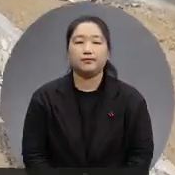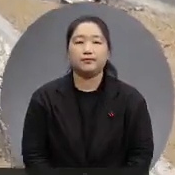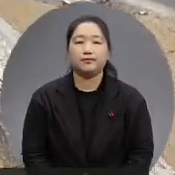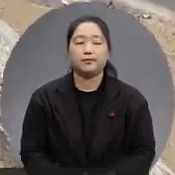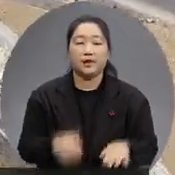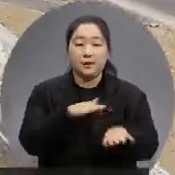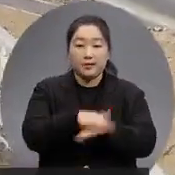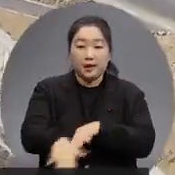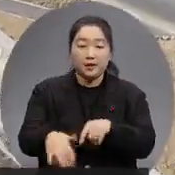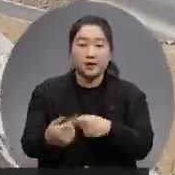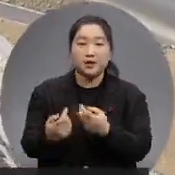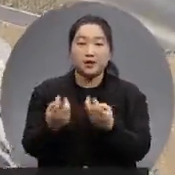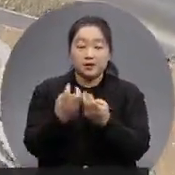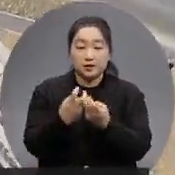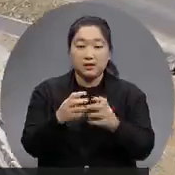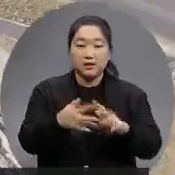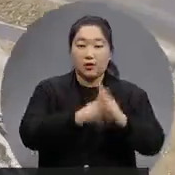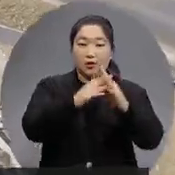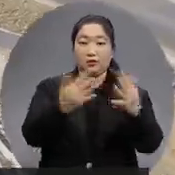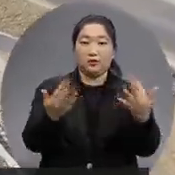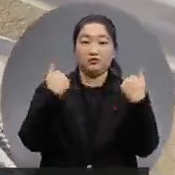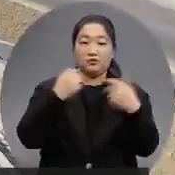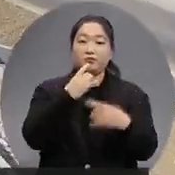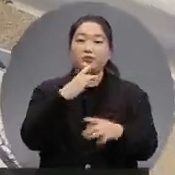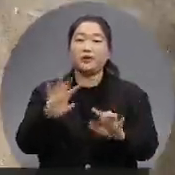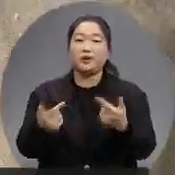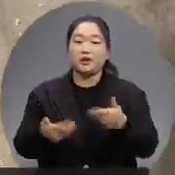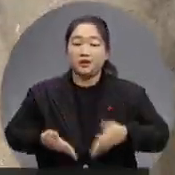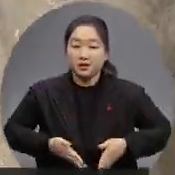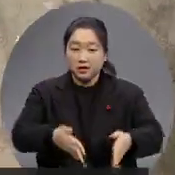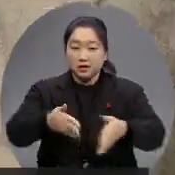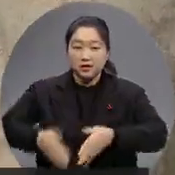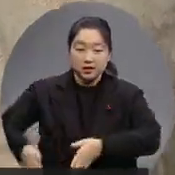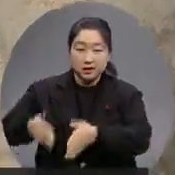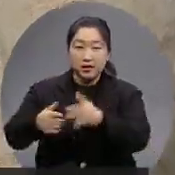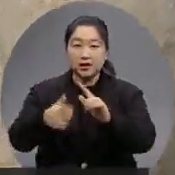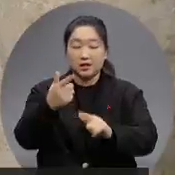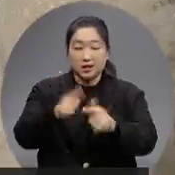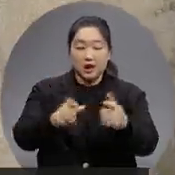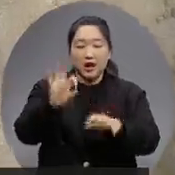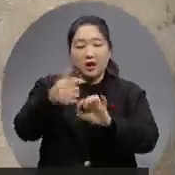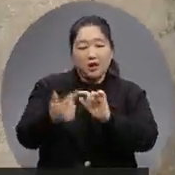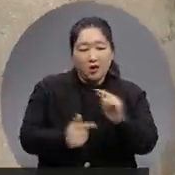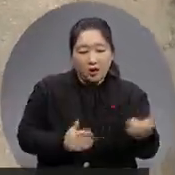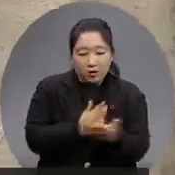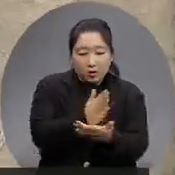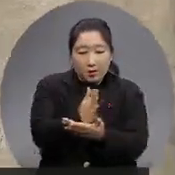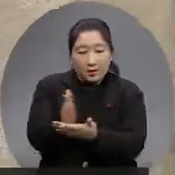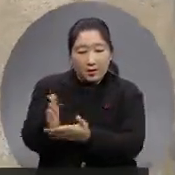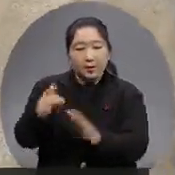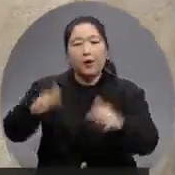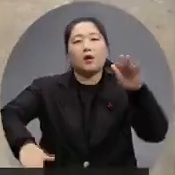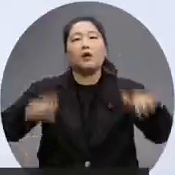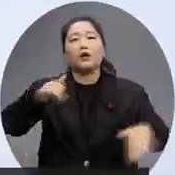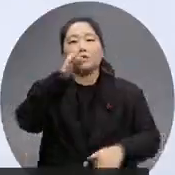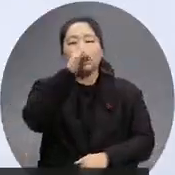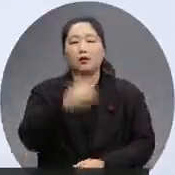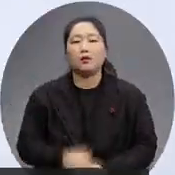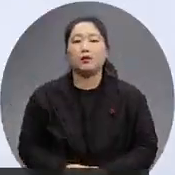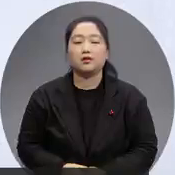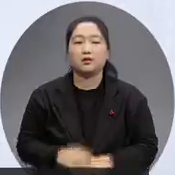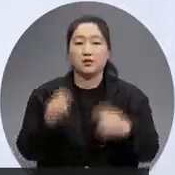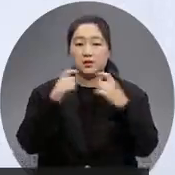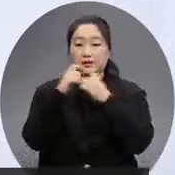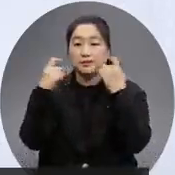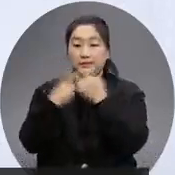두 방식은 건설 주체뿐만 아니라 노선과 공사 기간, 비용 등 여러 부분에 차이가 있습니다.